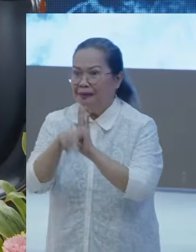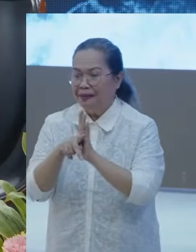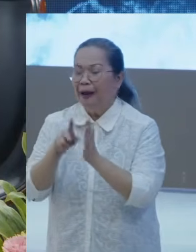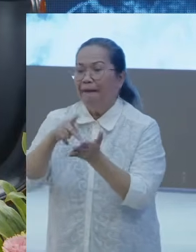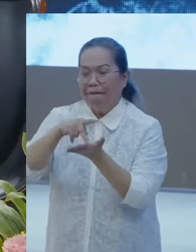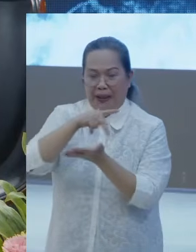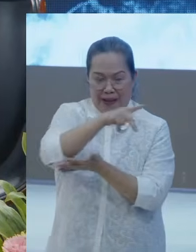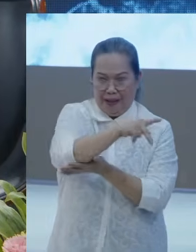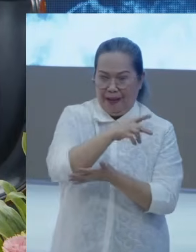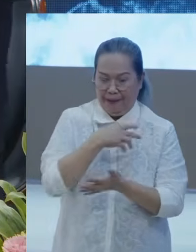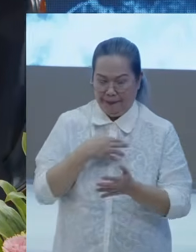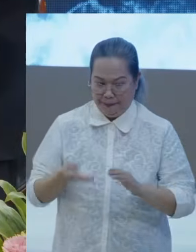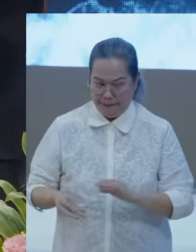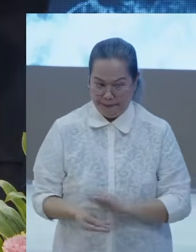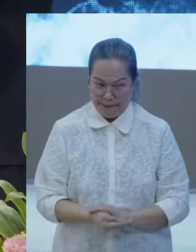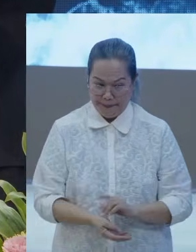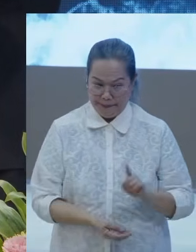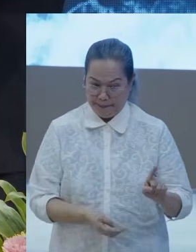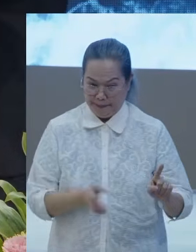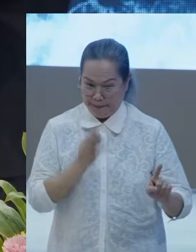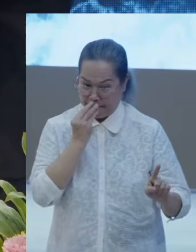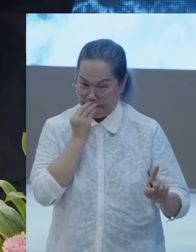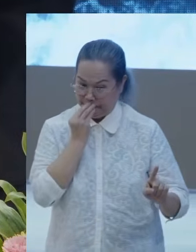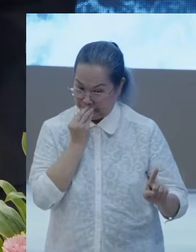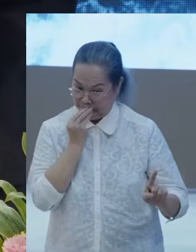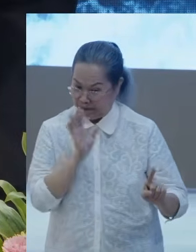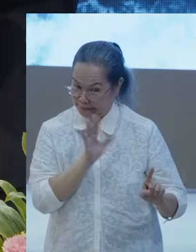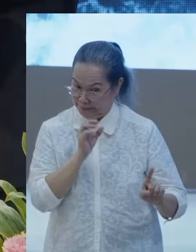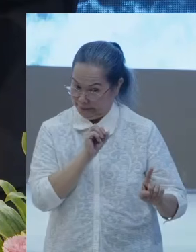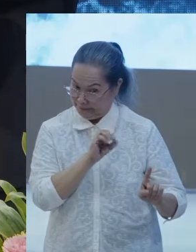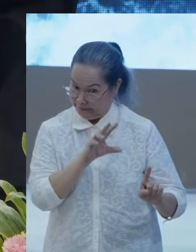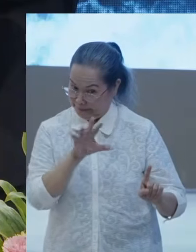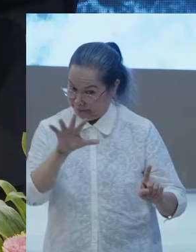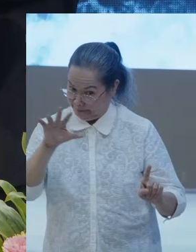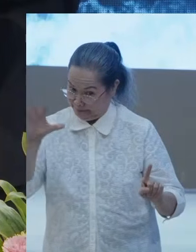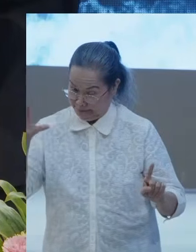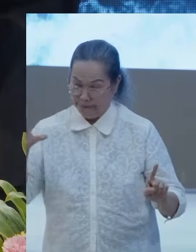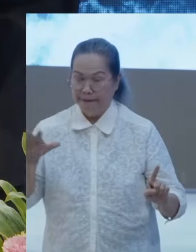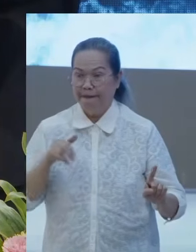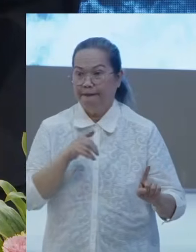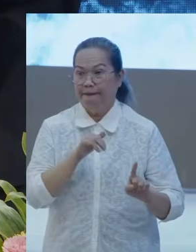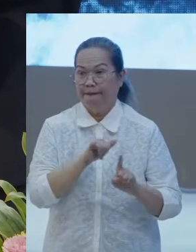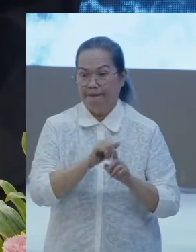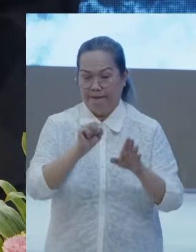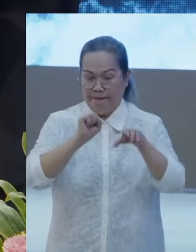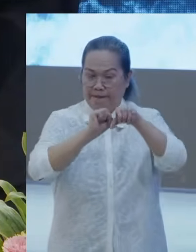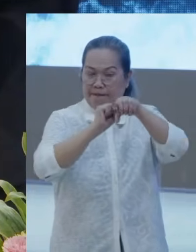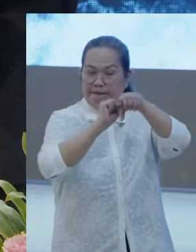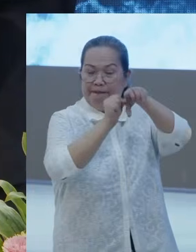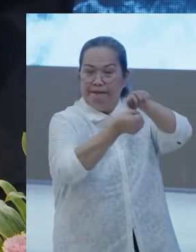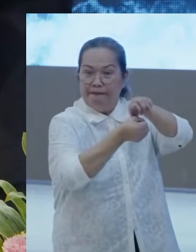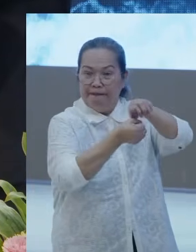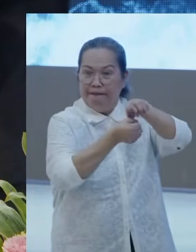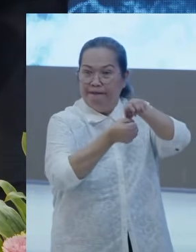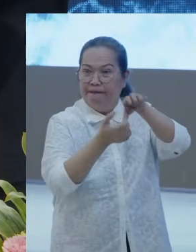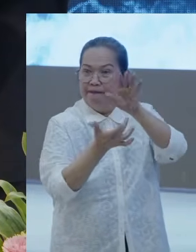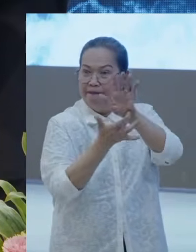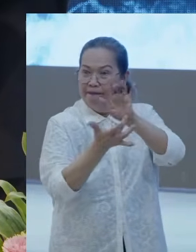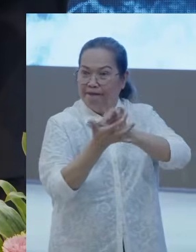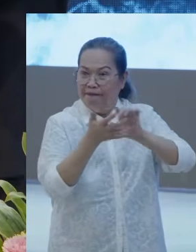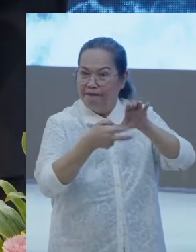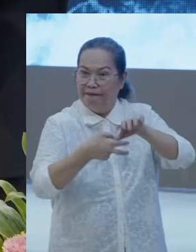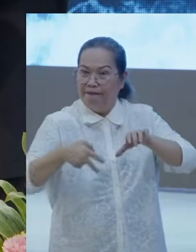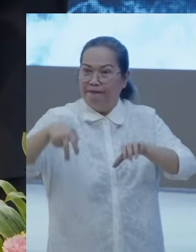binayaran pa sila, sinuhulan sila. Huwag niyong sasabihin ha, na nag-roll away yung stone at wala nang